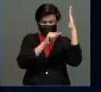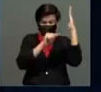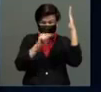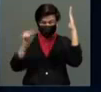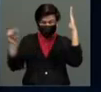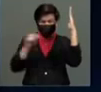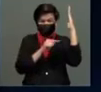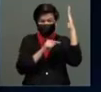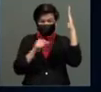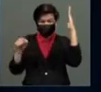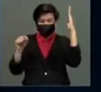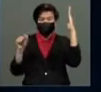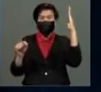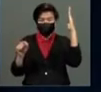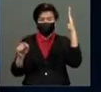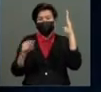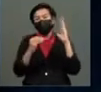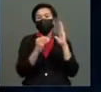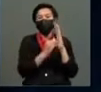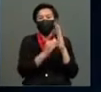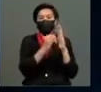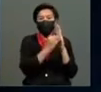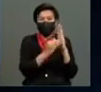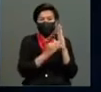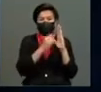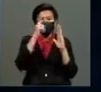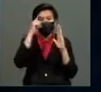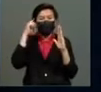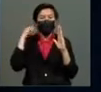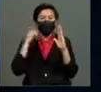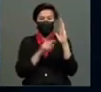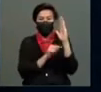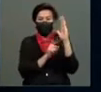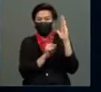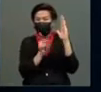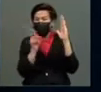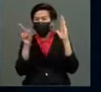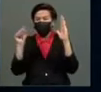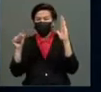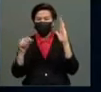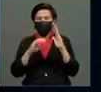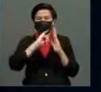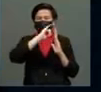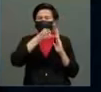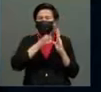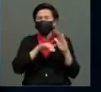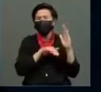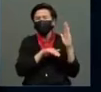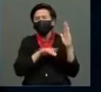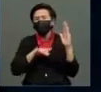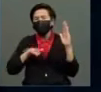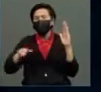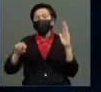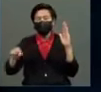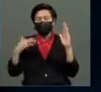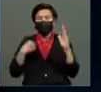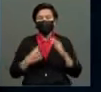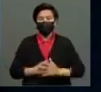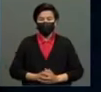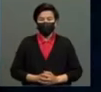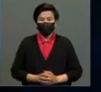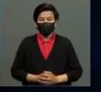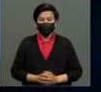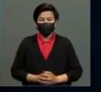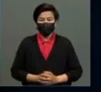นี้แนวโน้มก็คือกรุงเทพและปริมณฑลเนี่ยพุ่งขึ้นอย่างเดียวต่างจังหวัดนี่เขานิ่งแล้วฮะเคสหนักๆเคสจะเสียชีวิตเขา